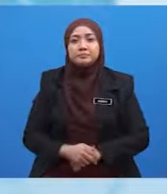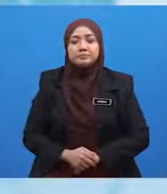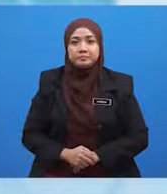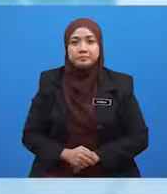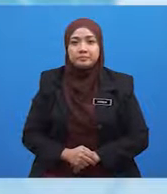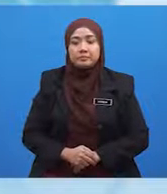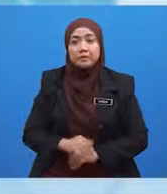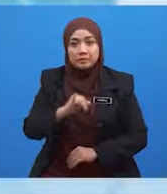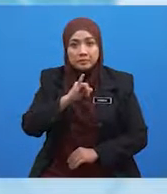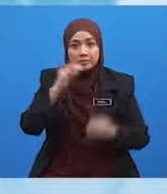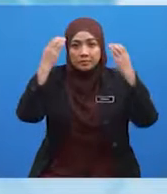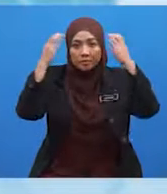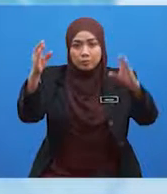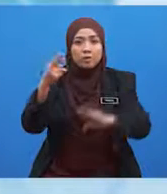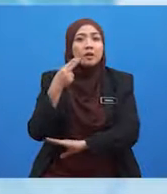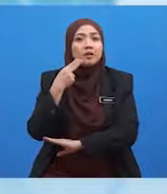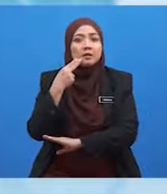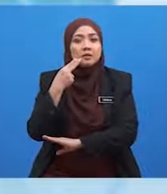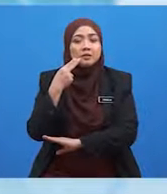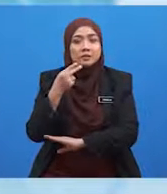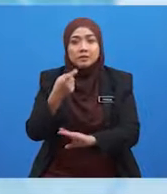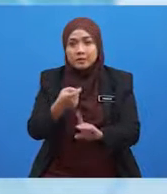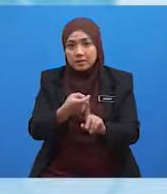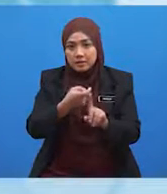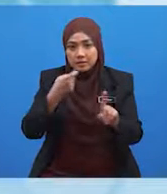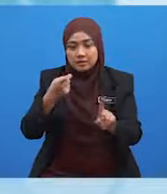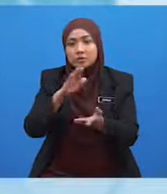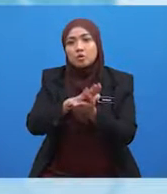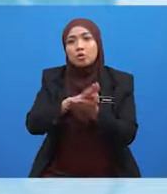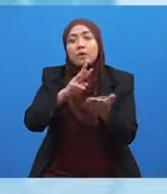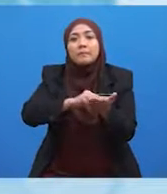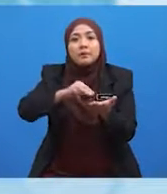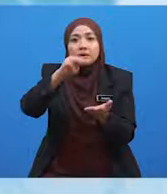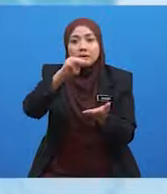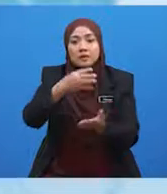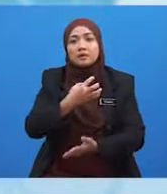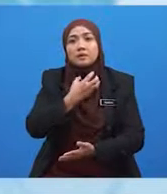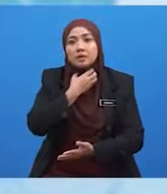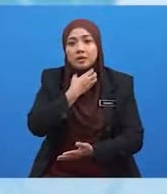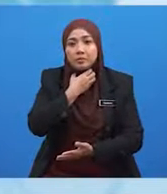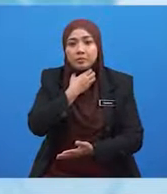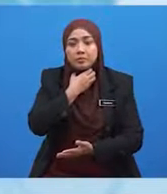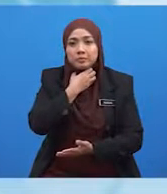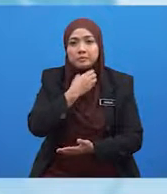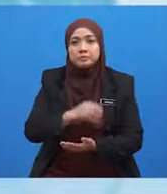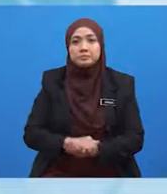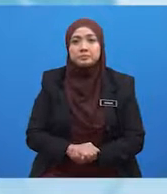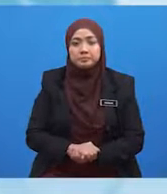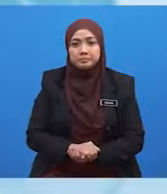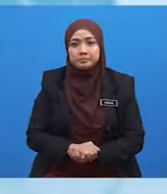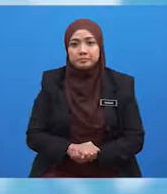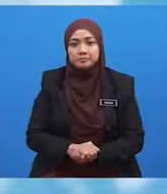saya sego Halida binti Haji Hasan dari sekolah menengah kebangsaan Methodist